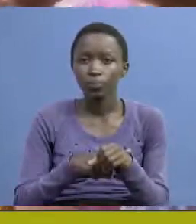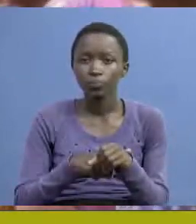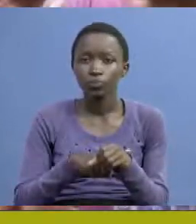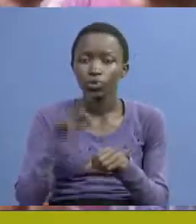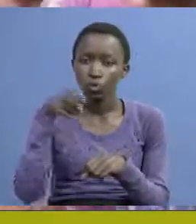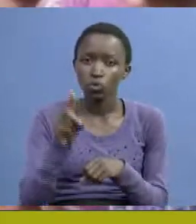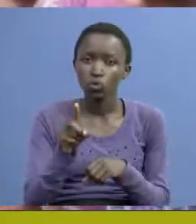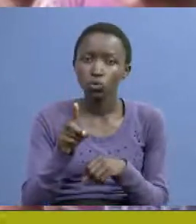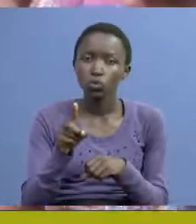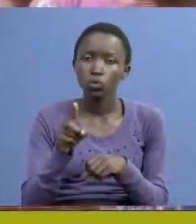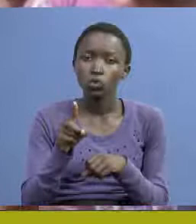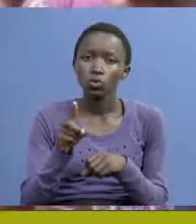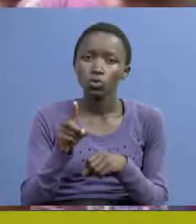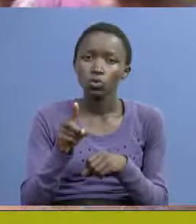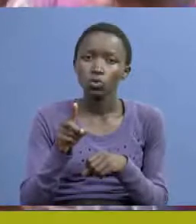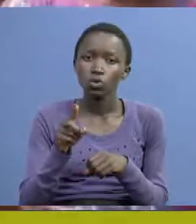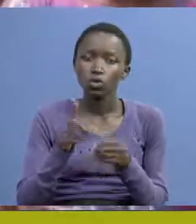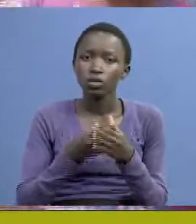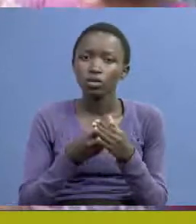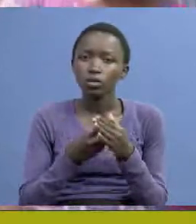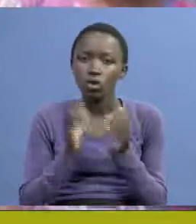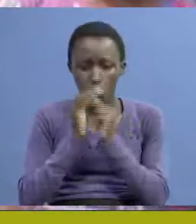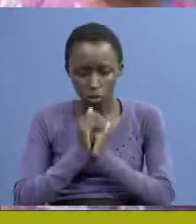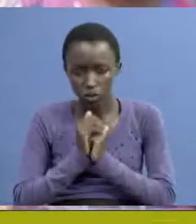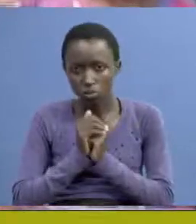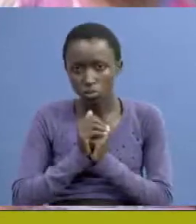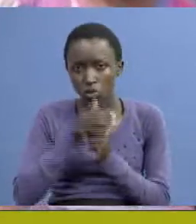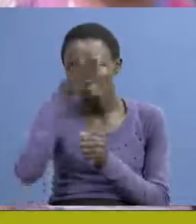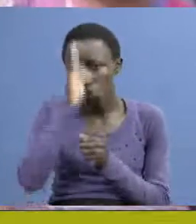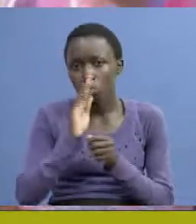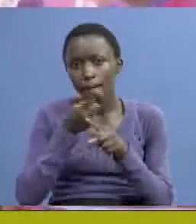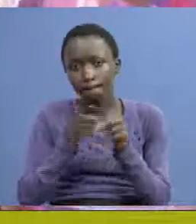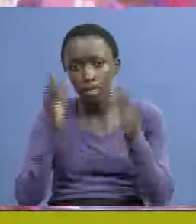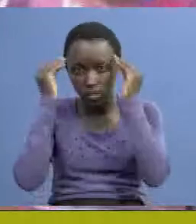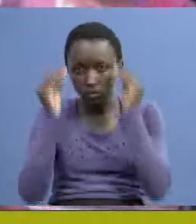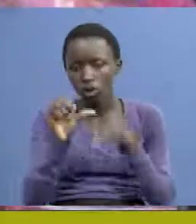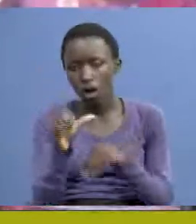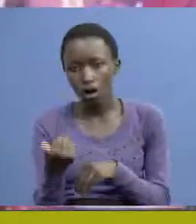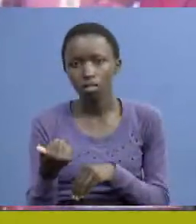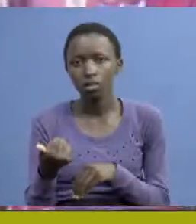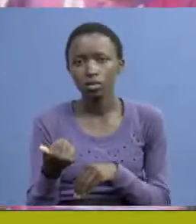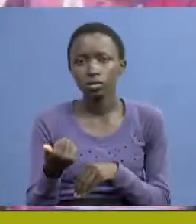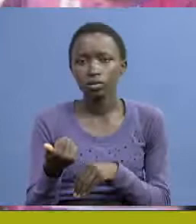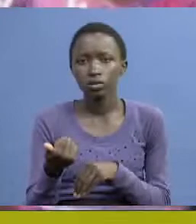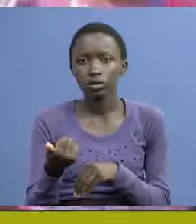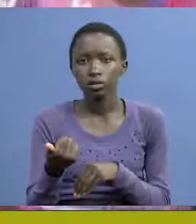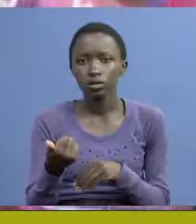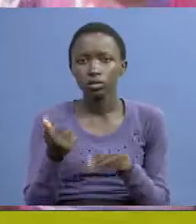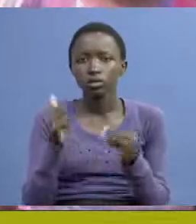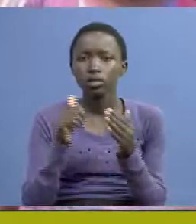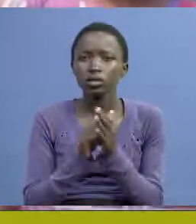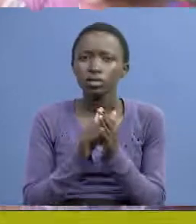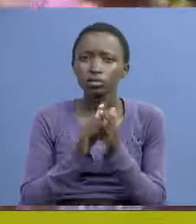wewe umche Mungu, hiyo ni yari yako. Lakini mwanafunzi mwengine wala